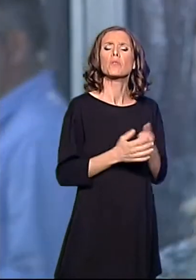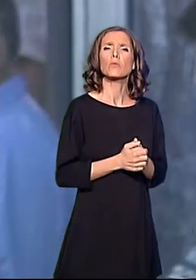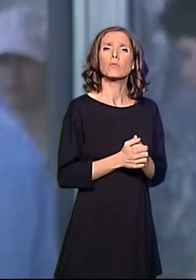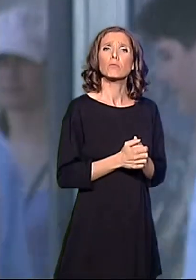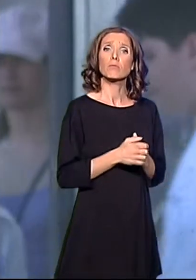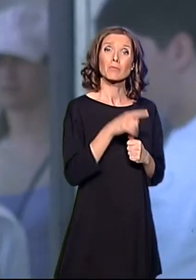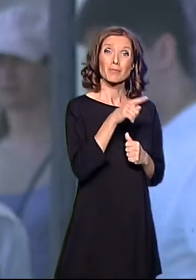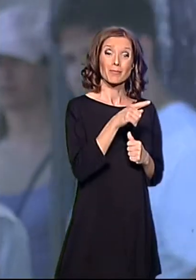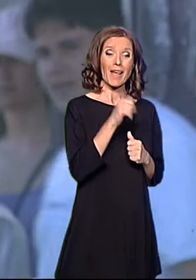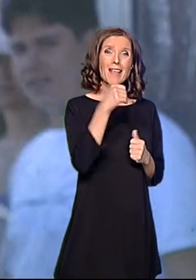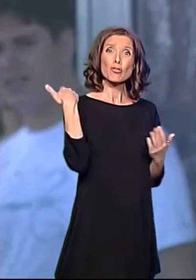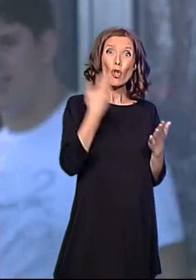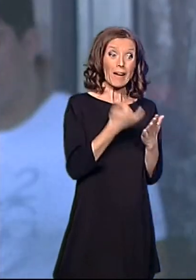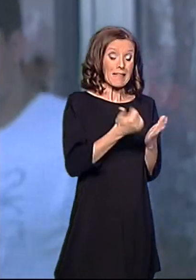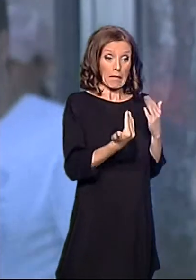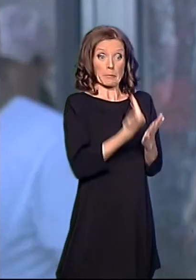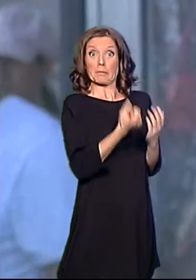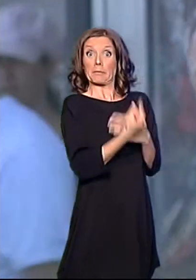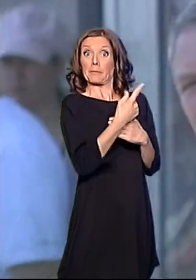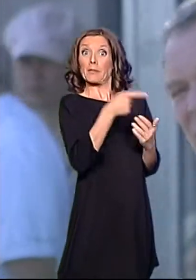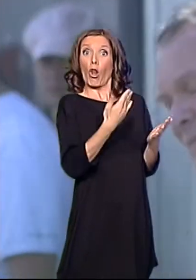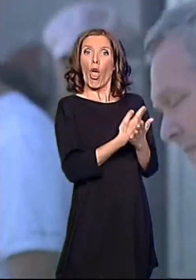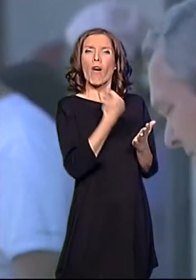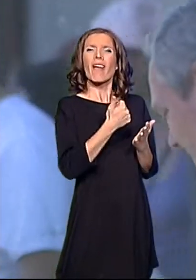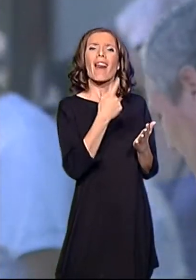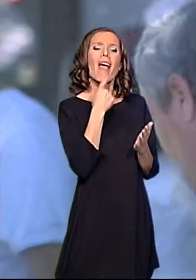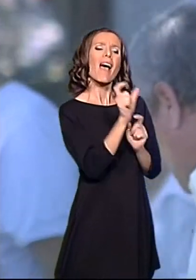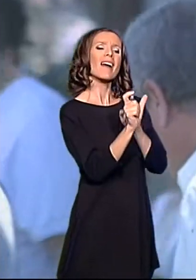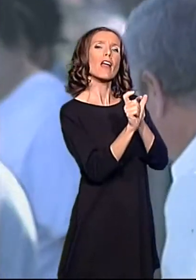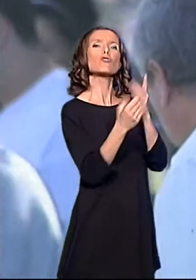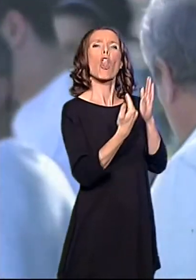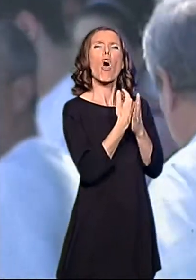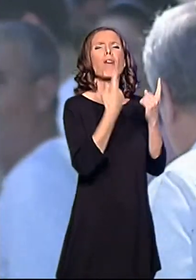Da li je to nova pojava ili je nov i modern samo naziv?